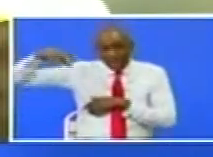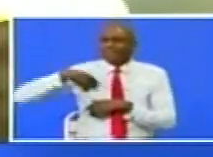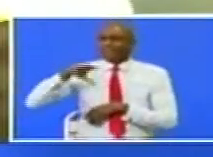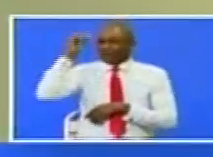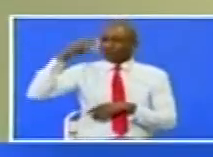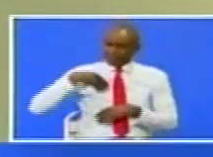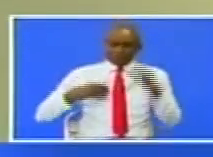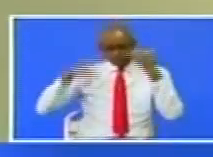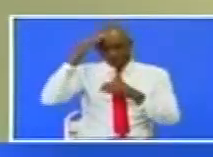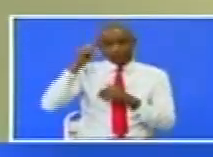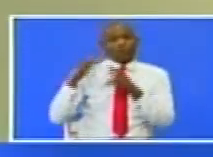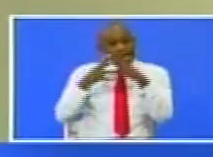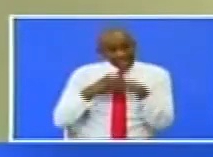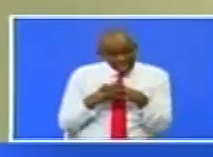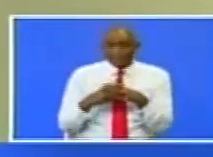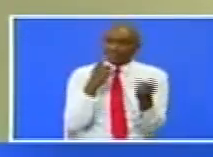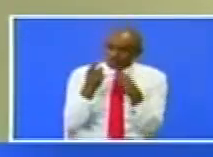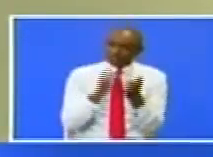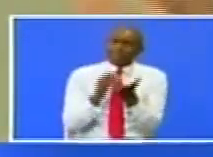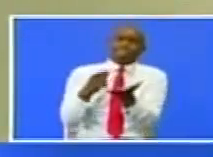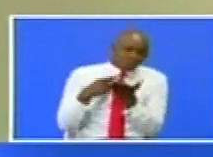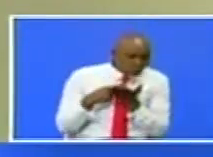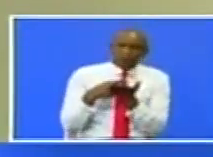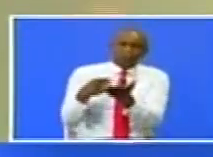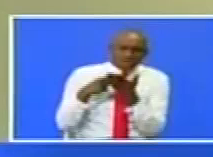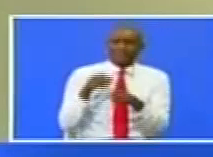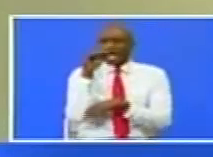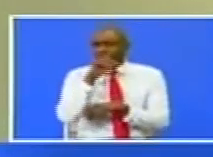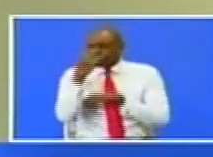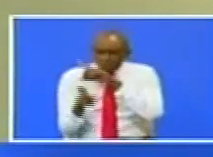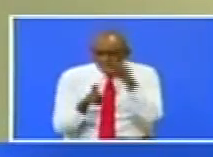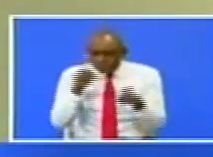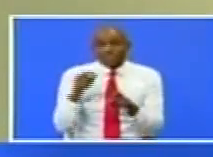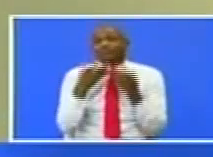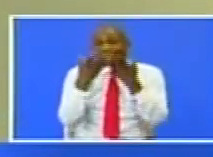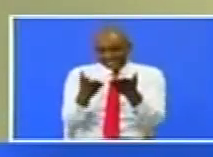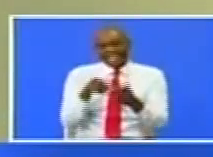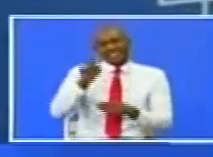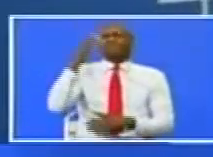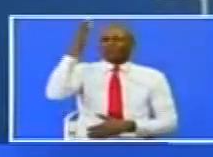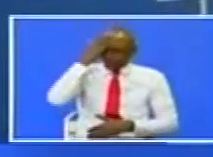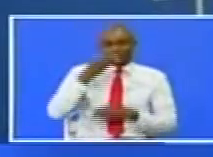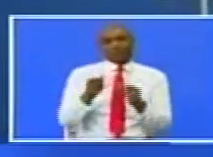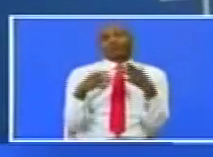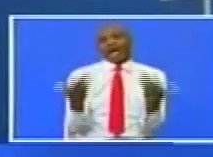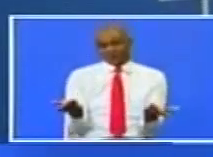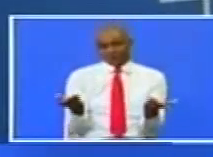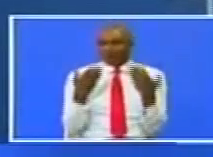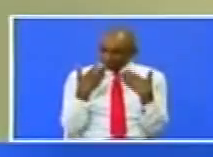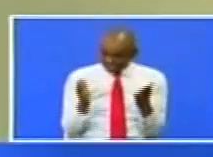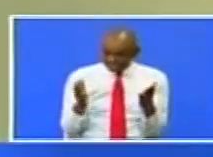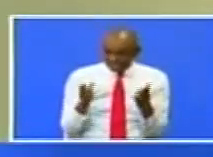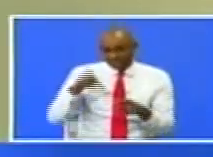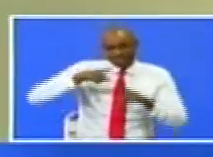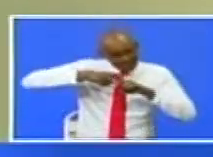wataalamu ambaye wanatoka nje ya Amerika, tukapata kuongea na hawa, nikawauliza na wakaweza kujua namna wanaweza kufanya na wakaweza kutengeneza